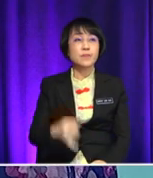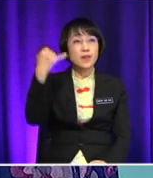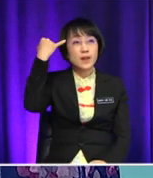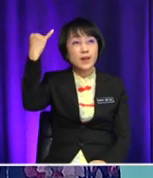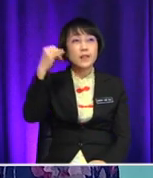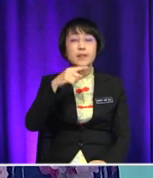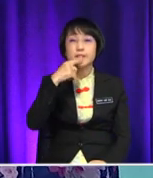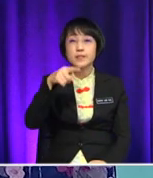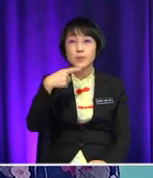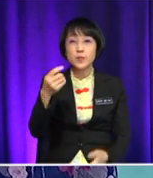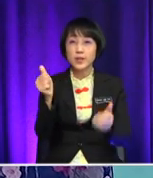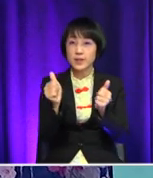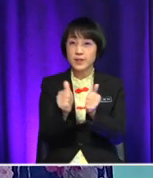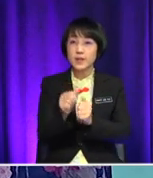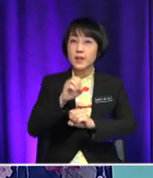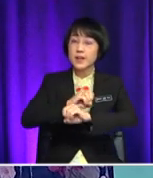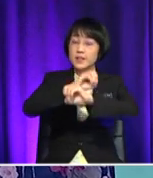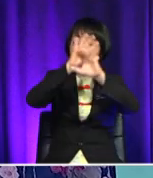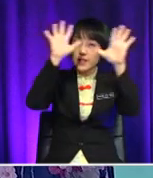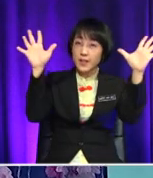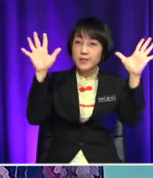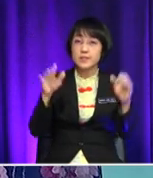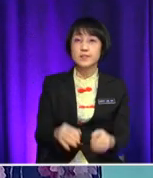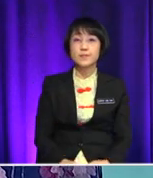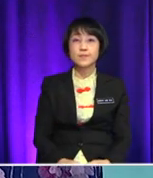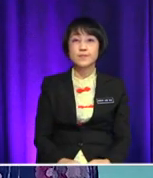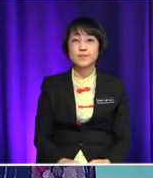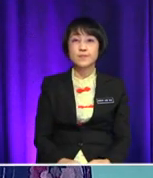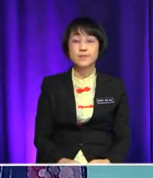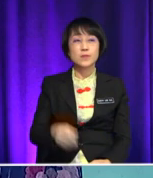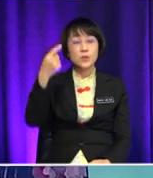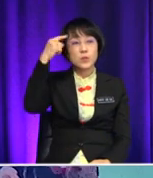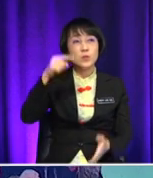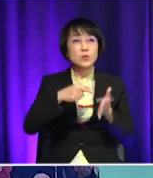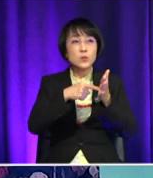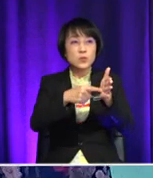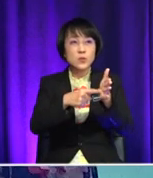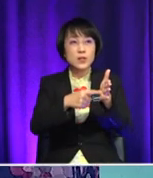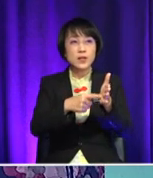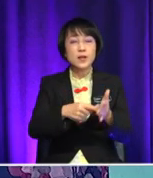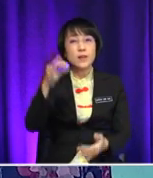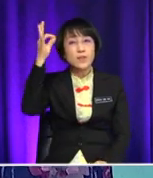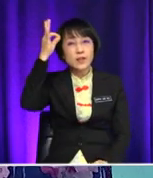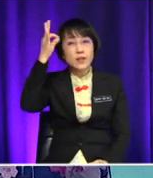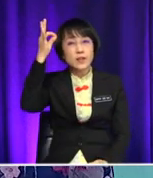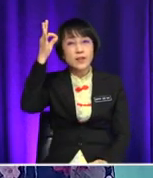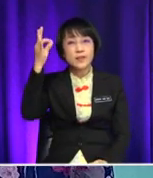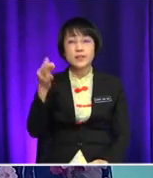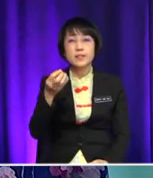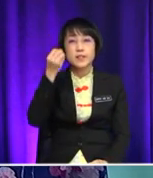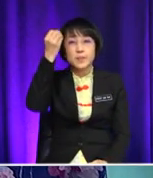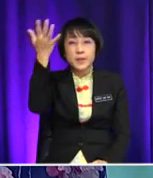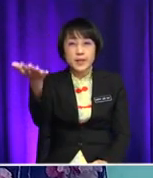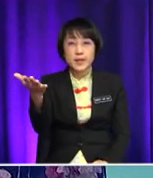jelas ya untuk menggambarkan pikiran kita pikiran kita untuk disampaikan kepada orang lain ataupun dalam